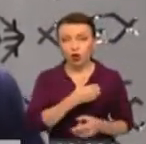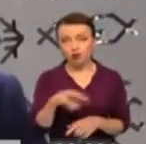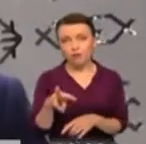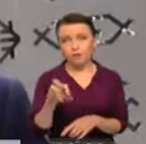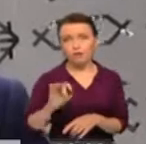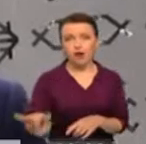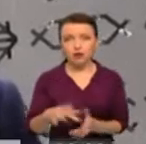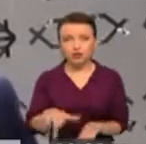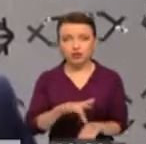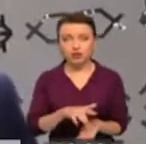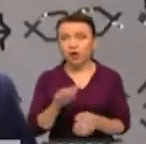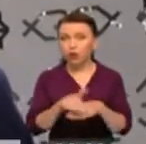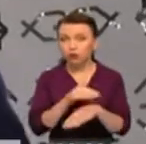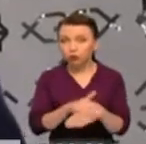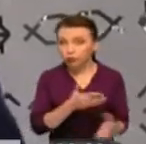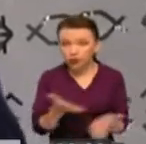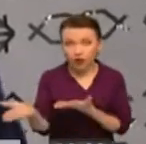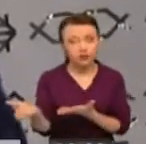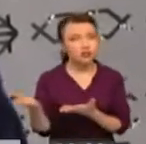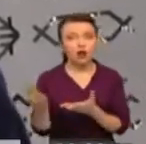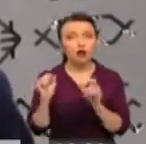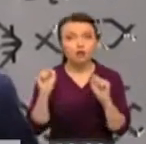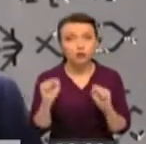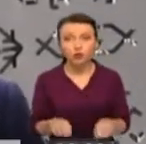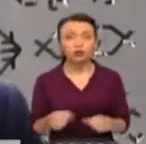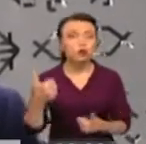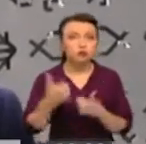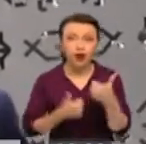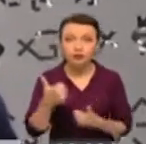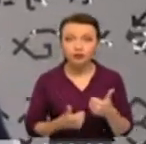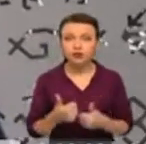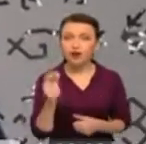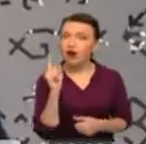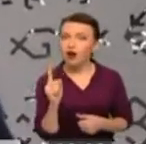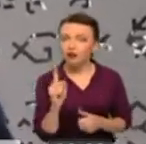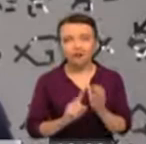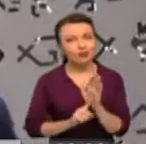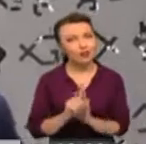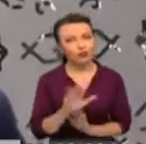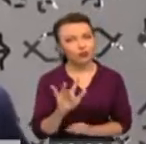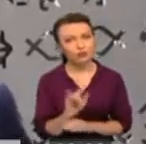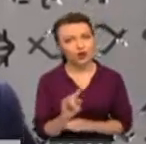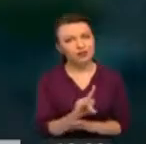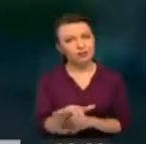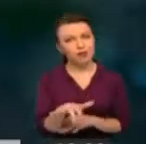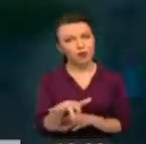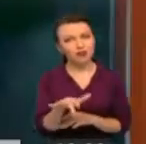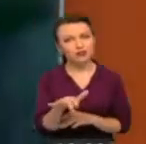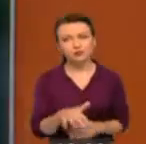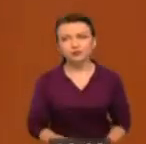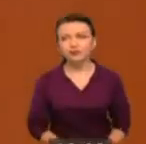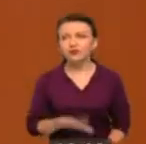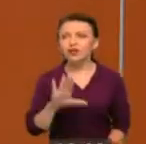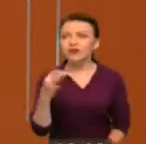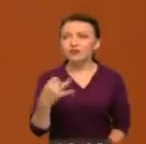міста. Будь ласка, ми можемо змагатись, але не починаючи з брехні і маніпуляцій.